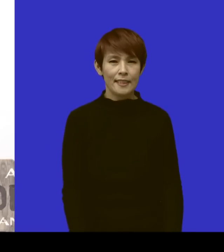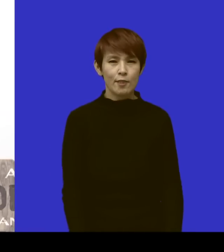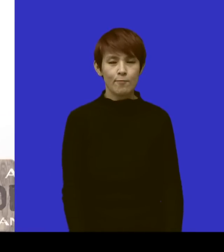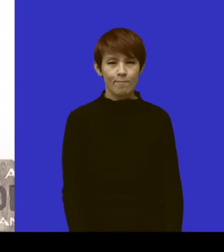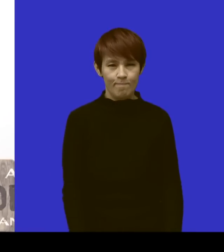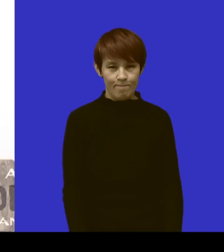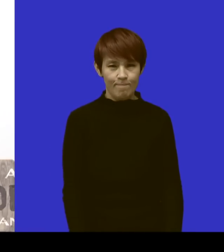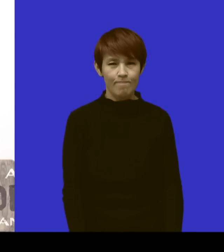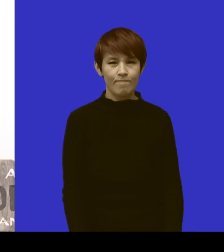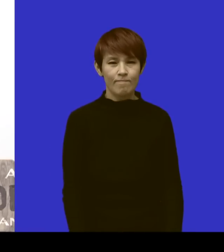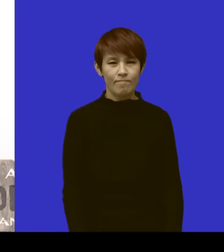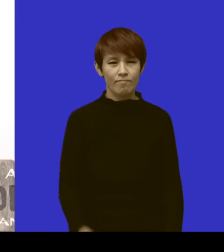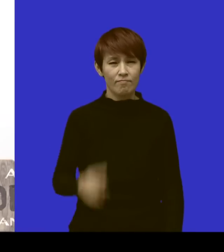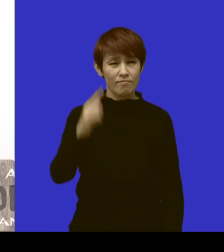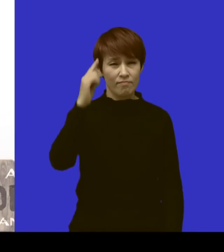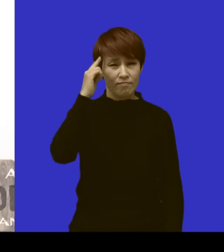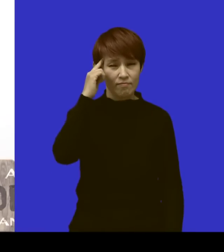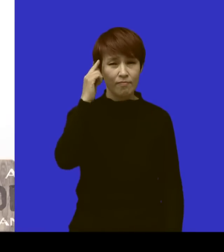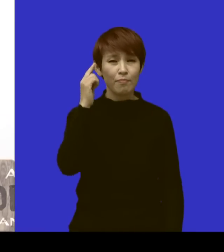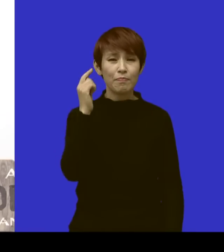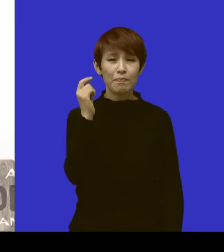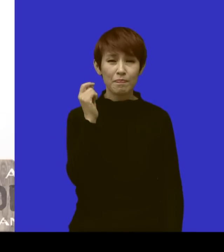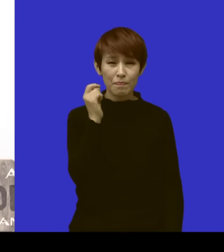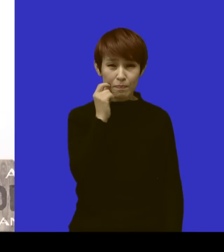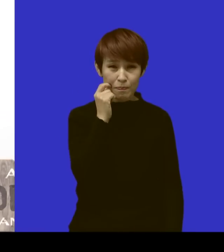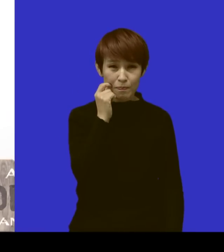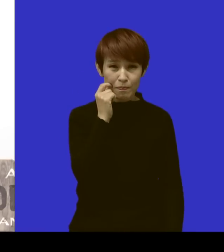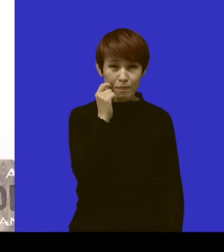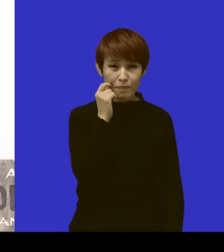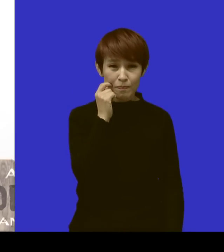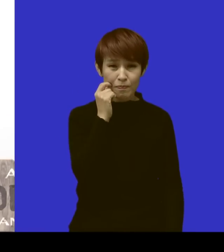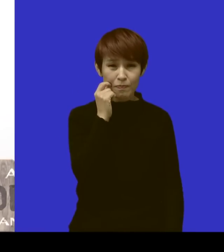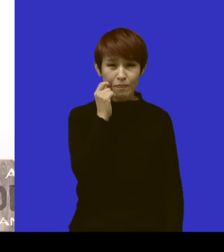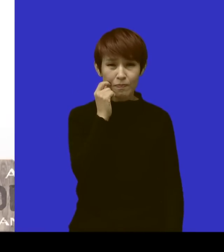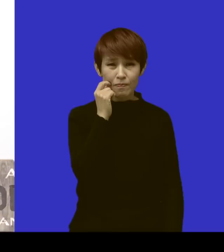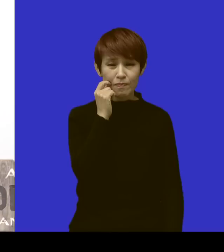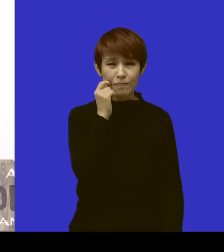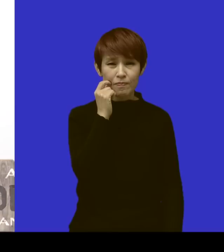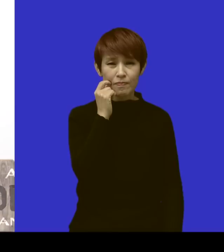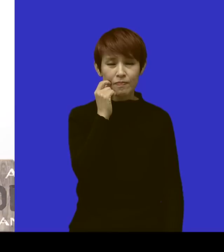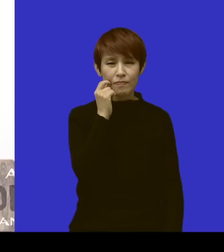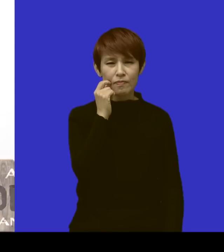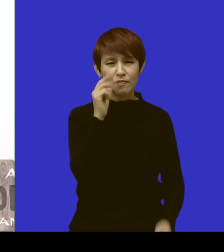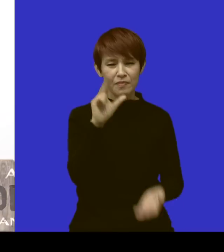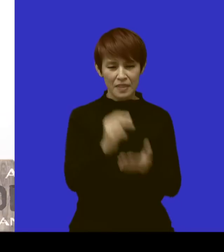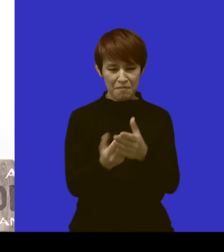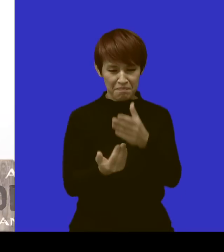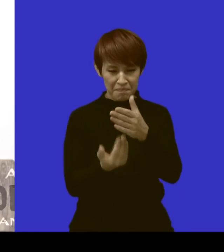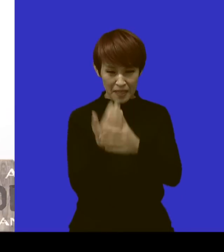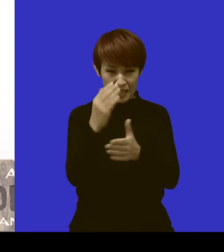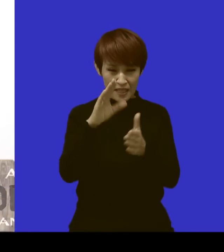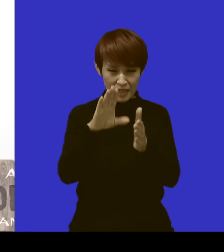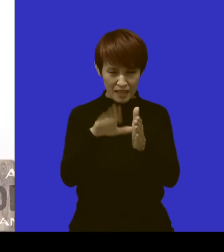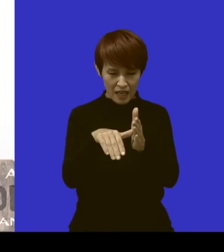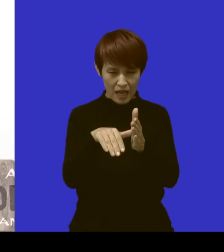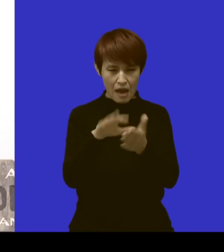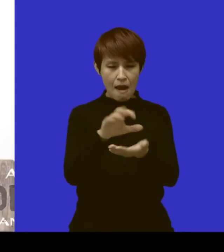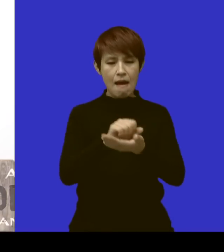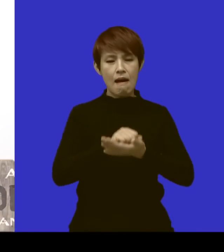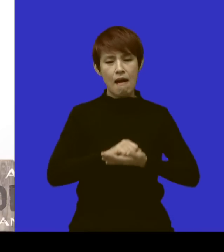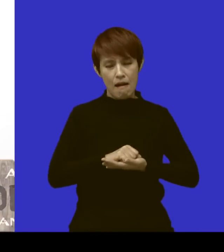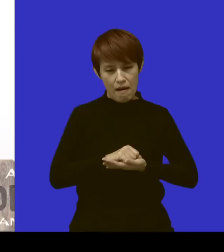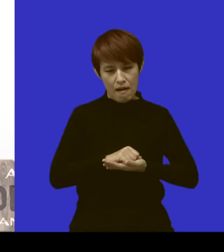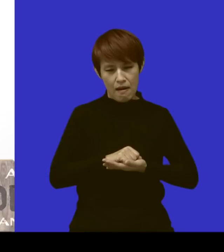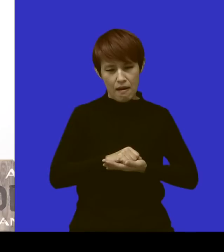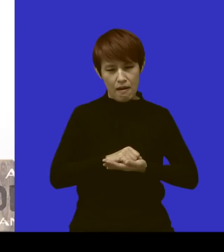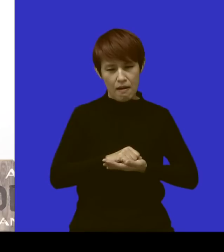이런 생각지도 못한 그런 가운데 놓였을 때 그걸 참 수용하는 게 참